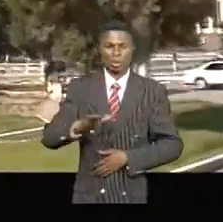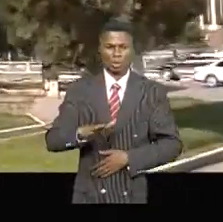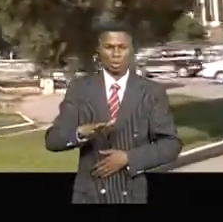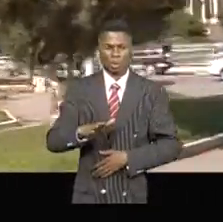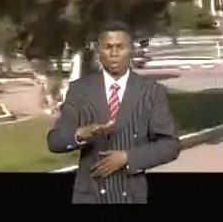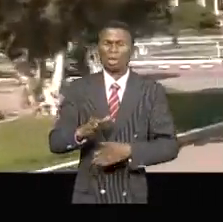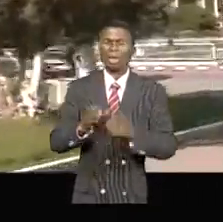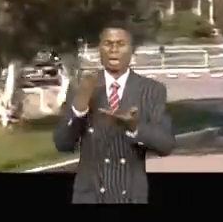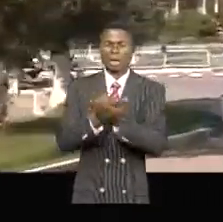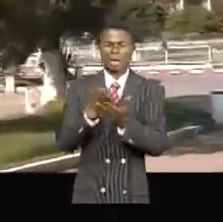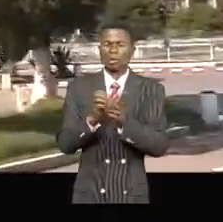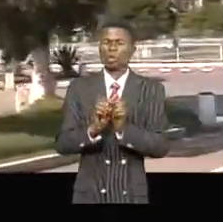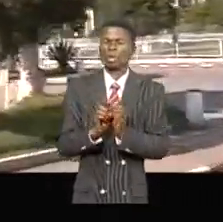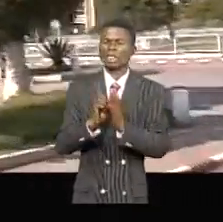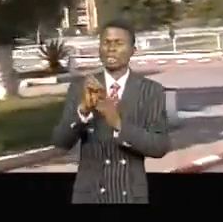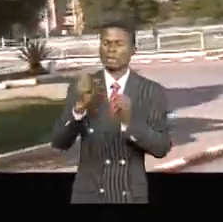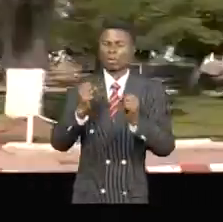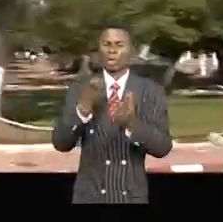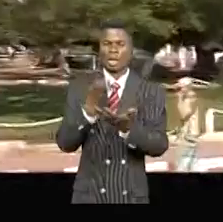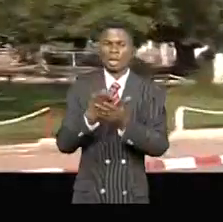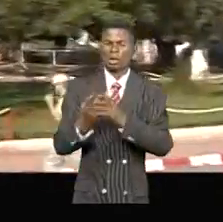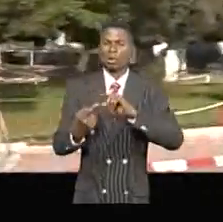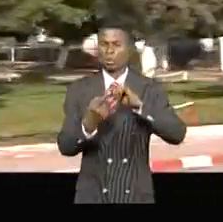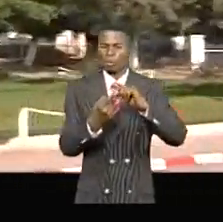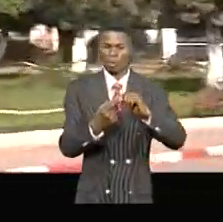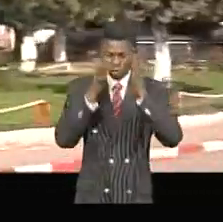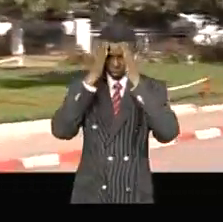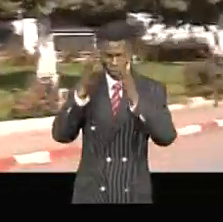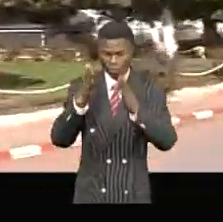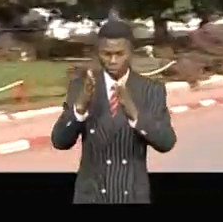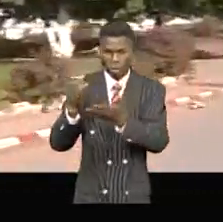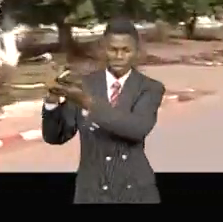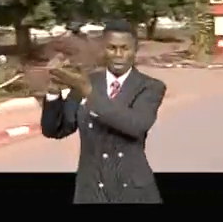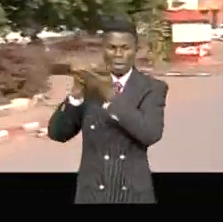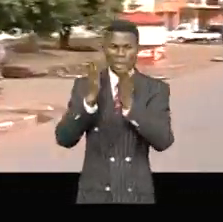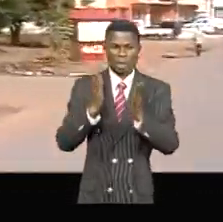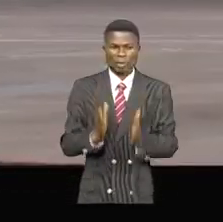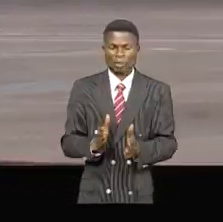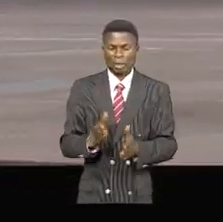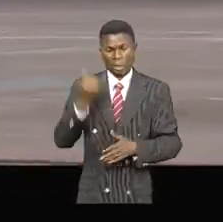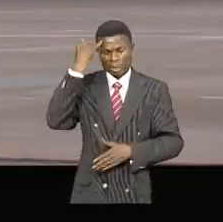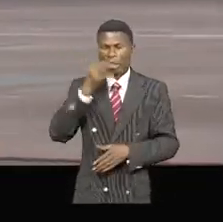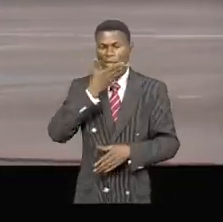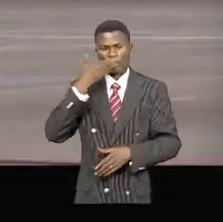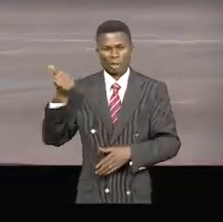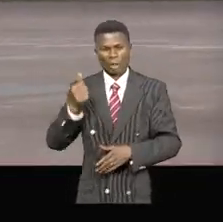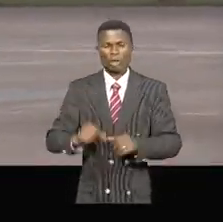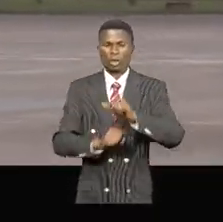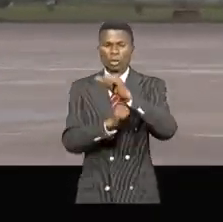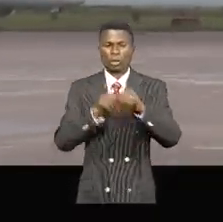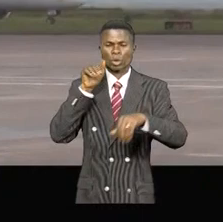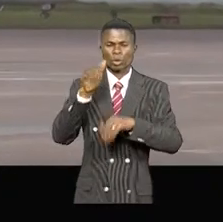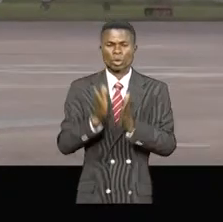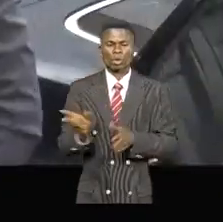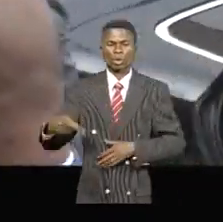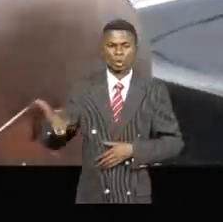son économie à travers une politique spécialisée basée sur les investissements. Argument soutenu par John Bakole, directeur régional